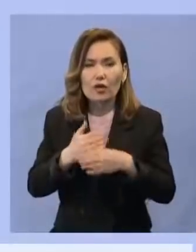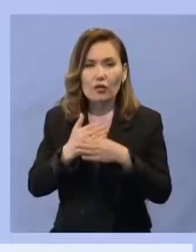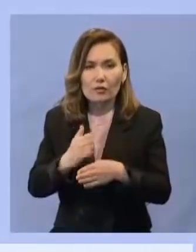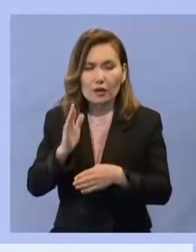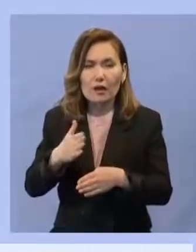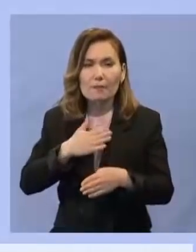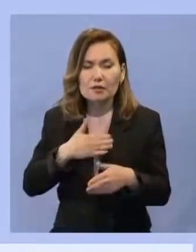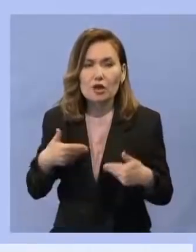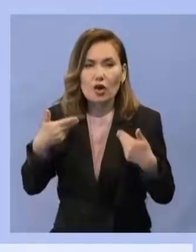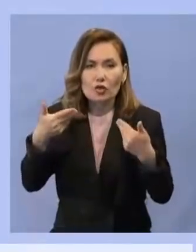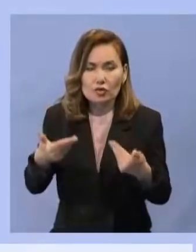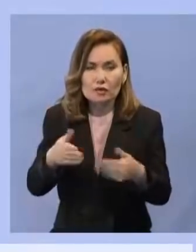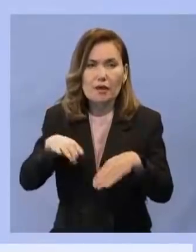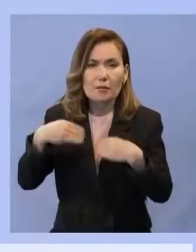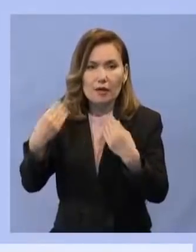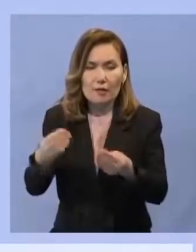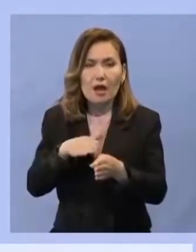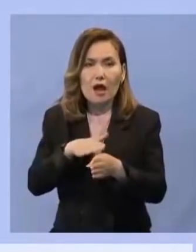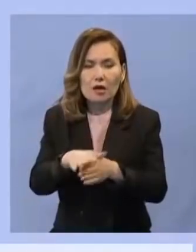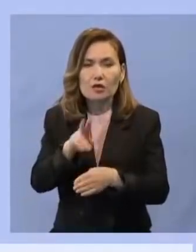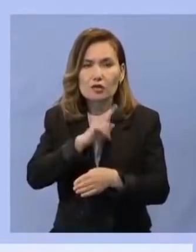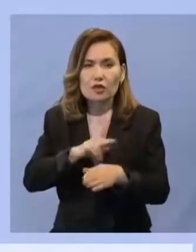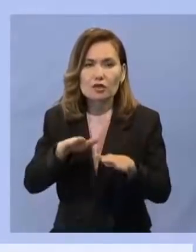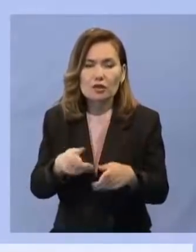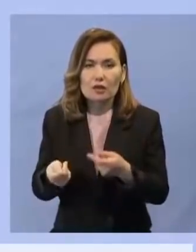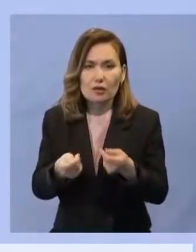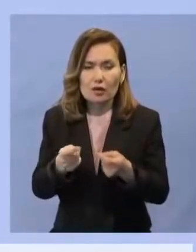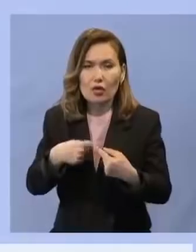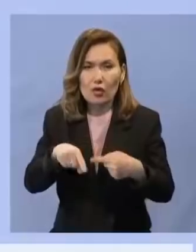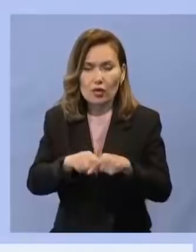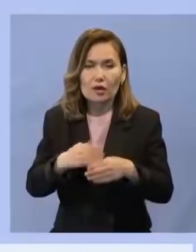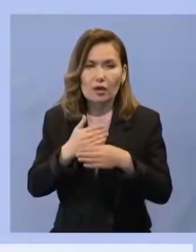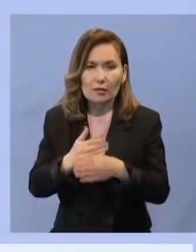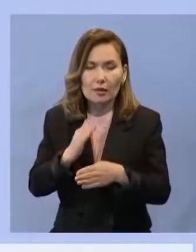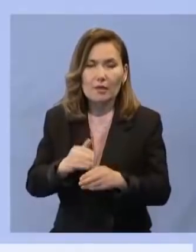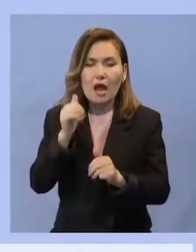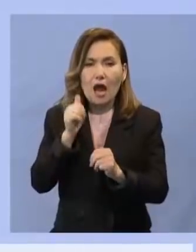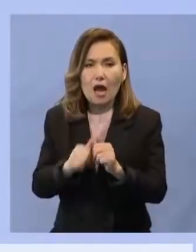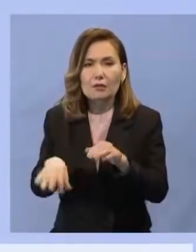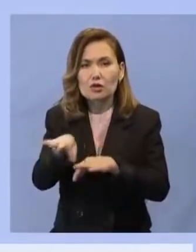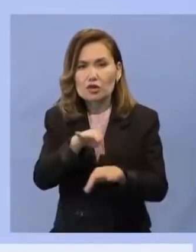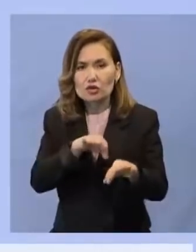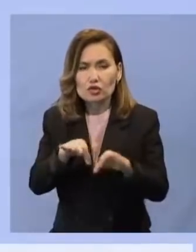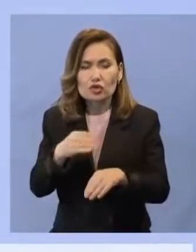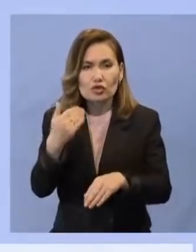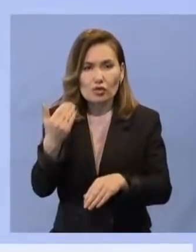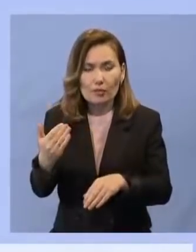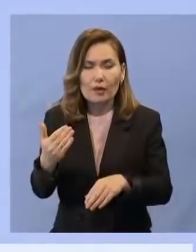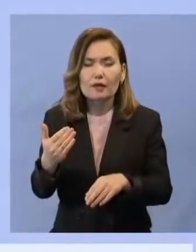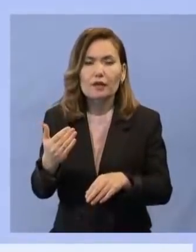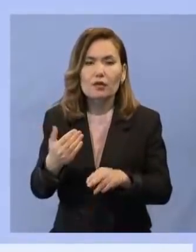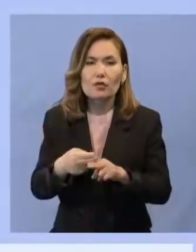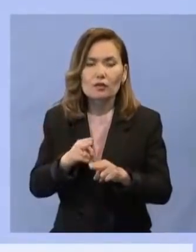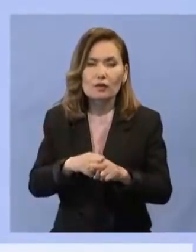біздікі ұсыныс беру, оның атқаратын, шын мәнінде жүзеге асыратын жергілікті атқарушы орган. Сол кезде әрбір жоба бойынша, жаңа менің алдымда әріптесім айтып